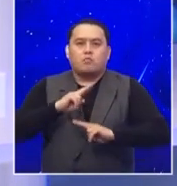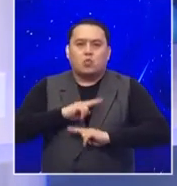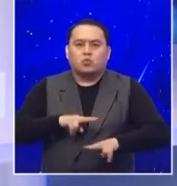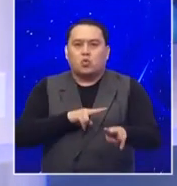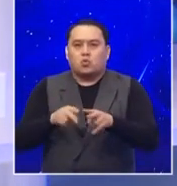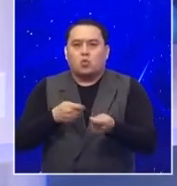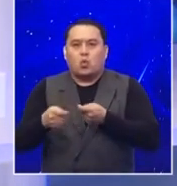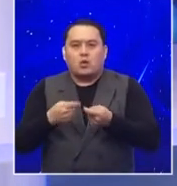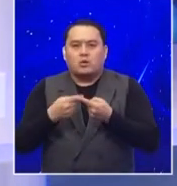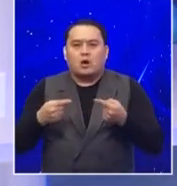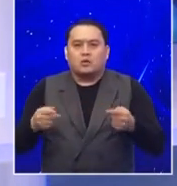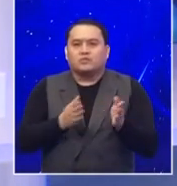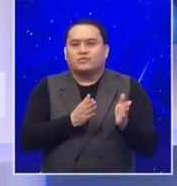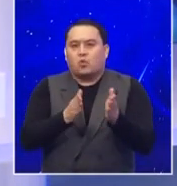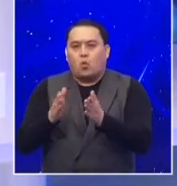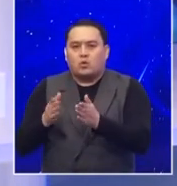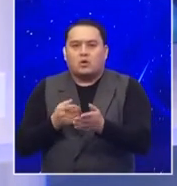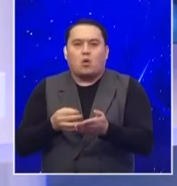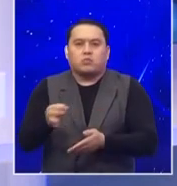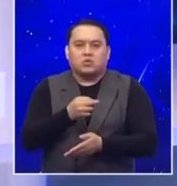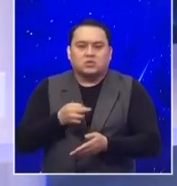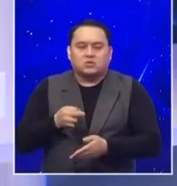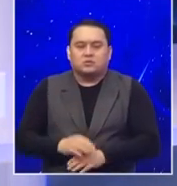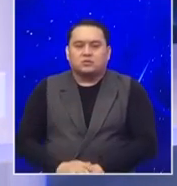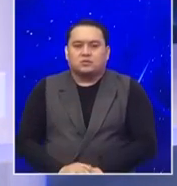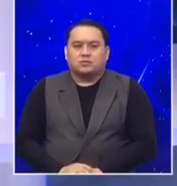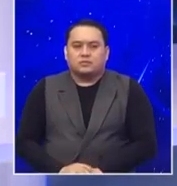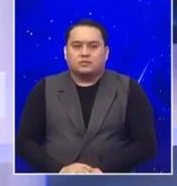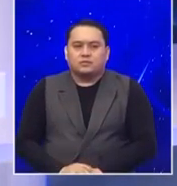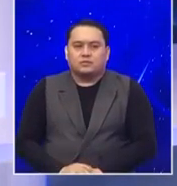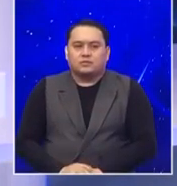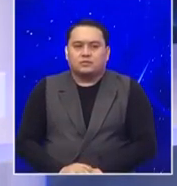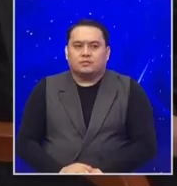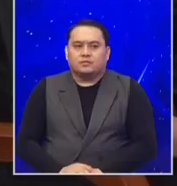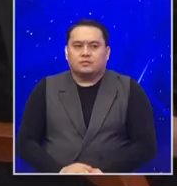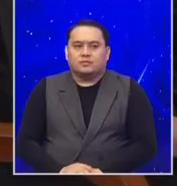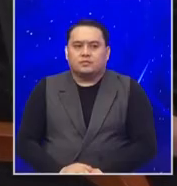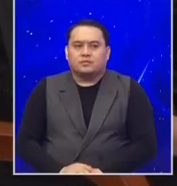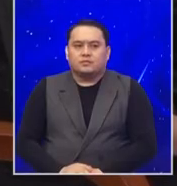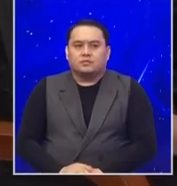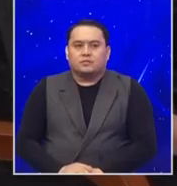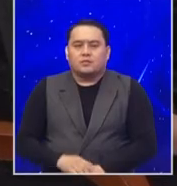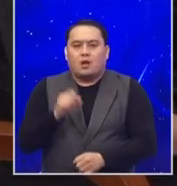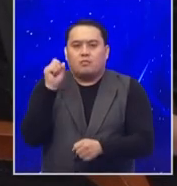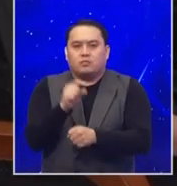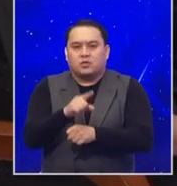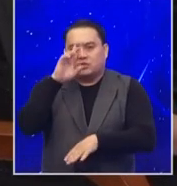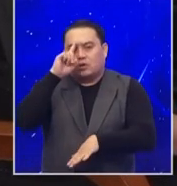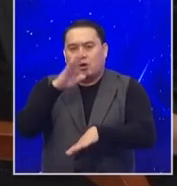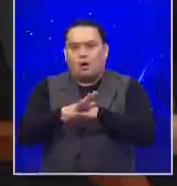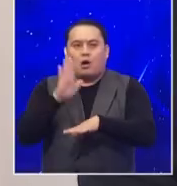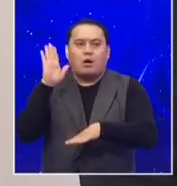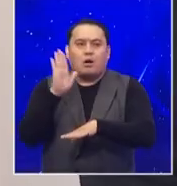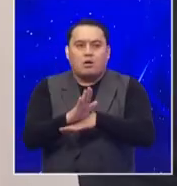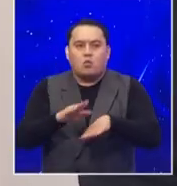наблюдают руководители различных структур областного и республиканского значения. После поручения акима области Амандыка